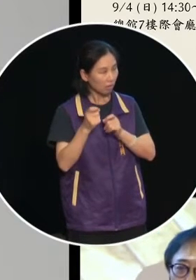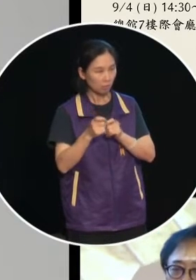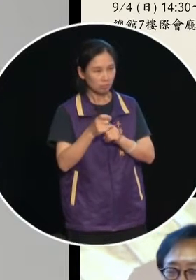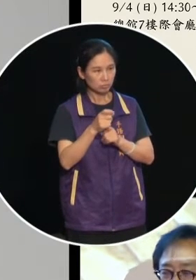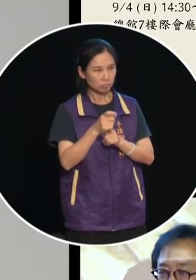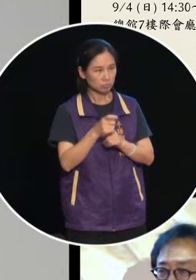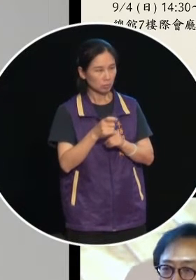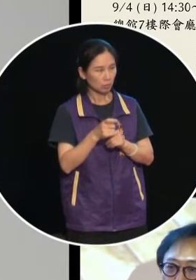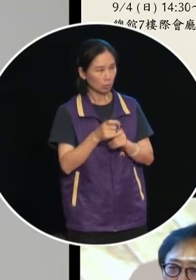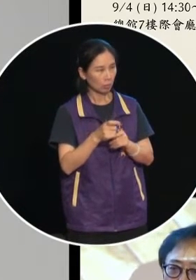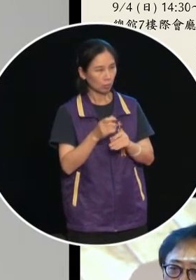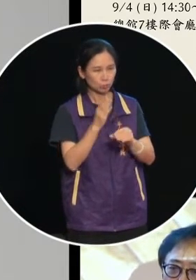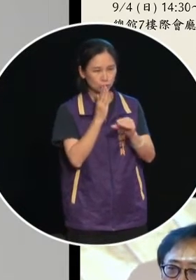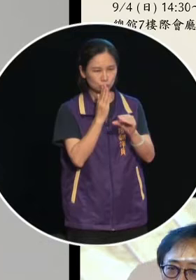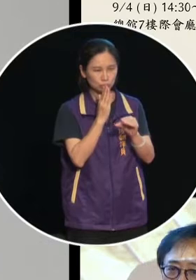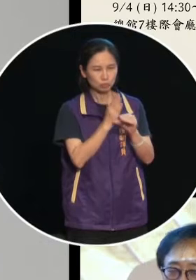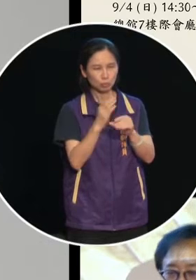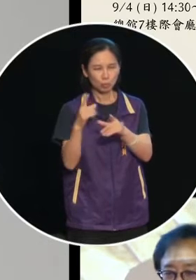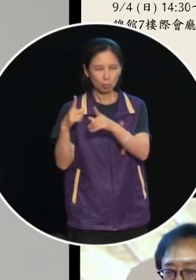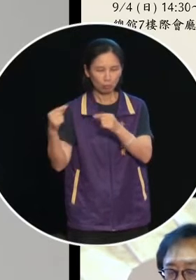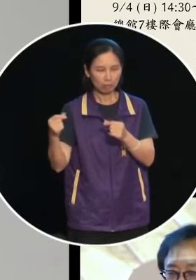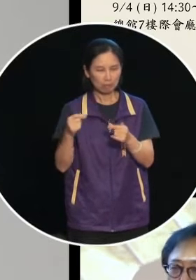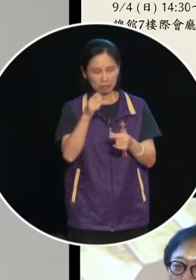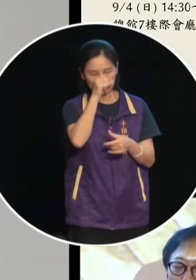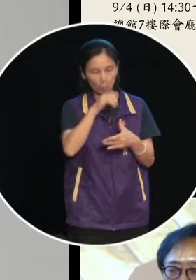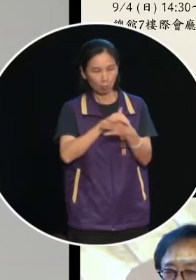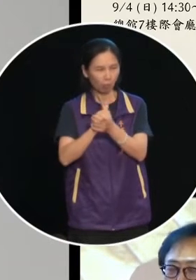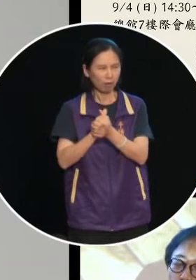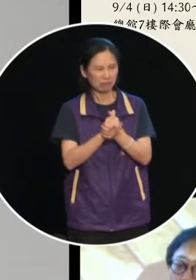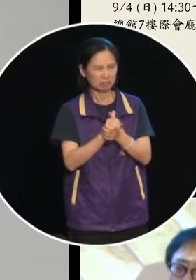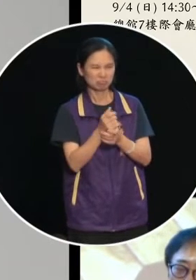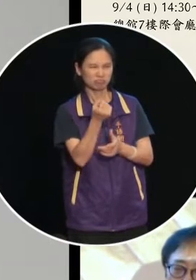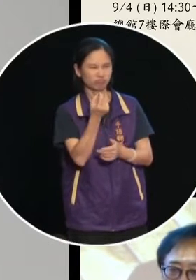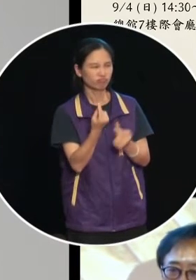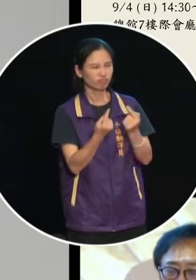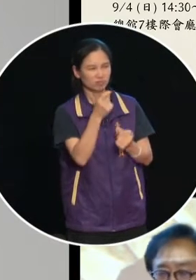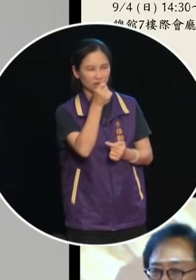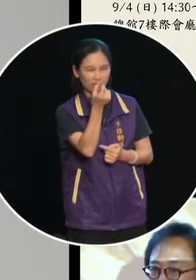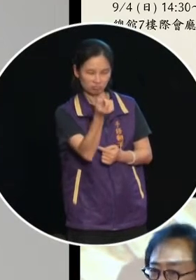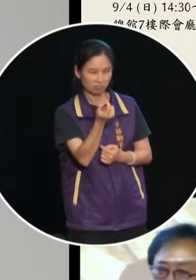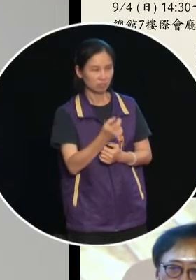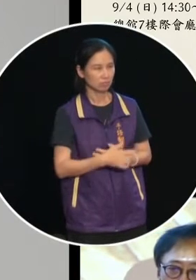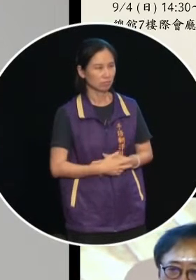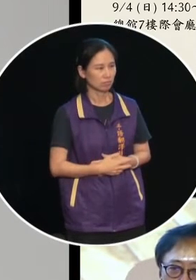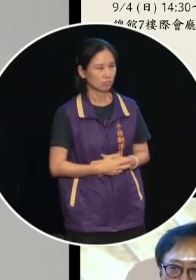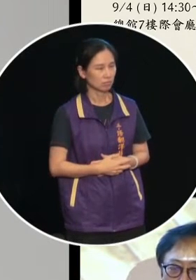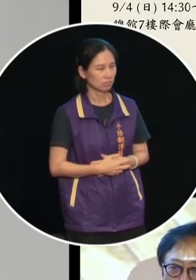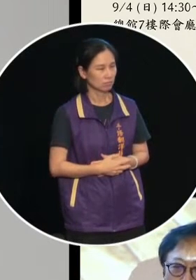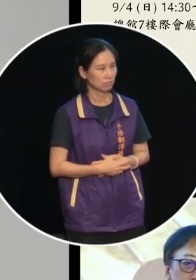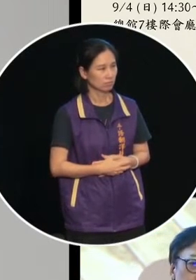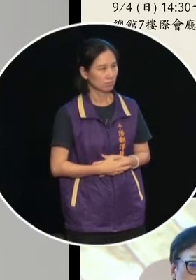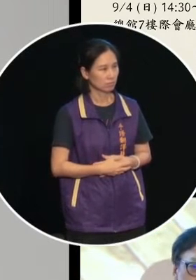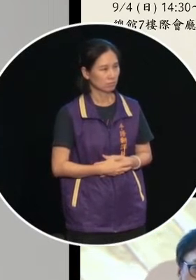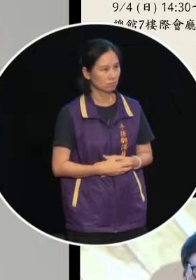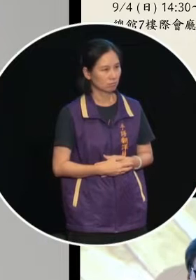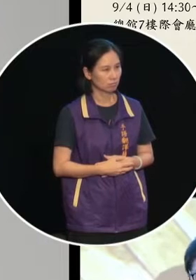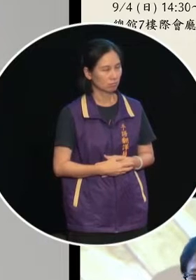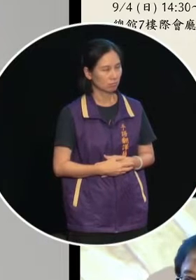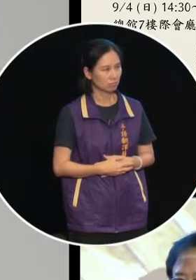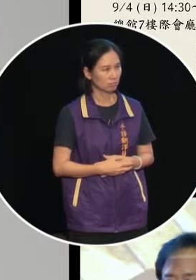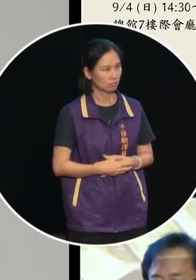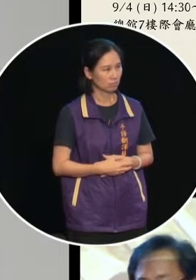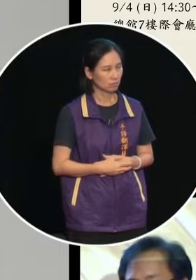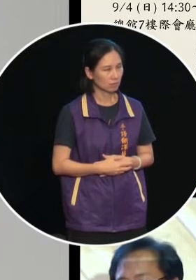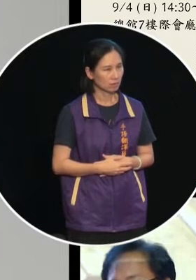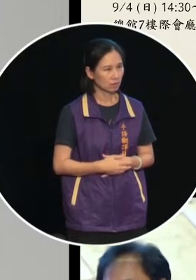少听到，虽然是59年，中国政府说我们中日友好什么什么，都日本人都没有认同，因